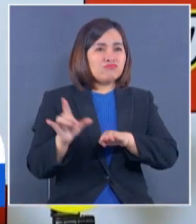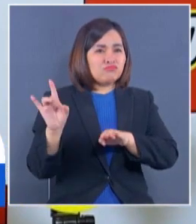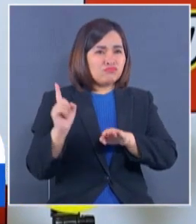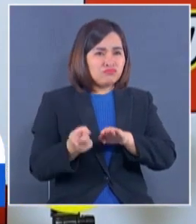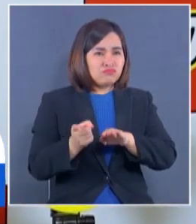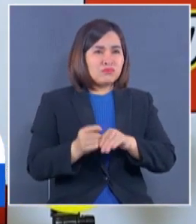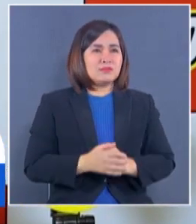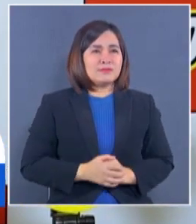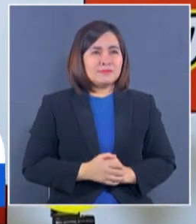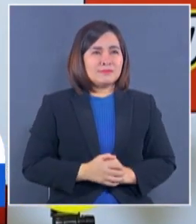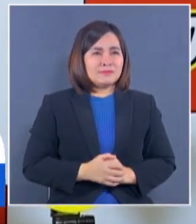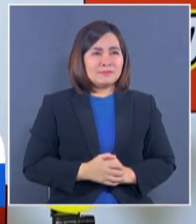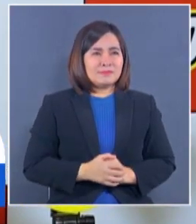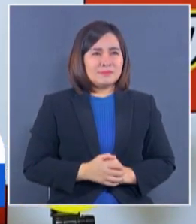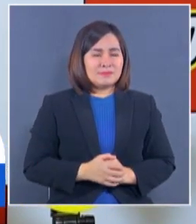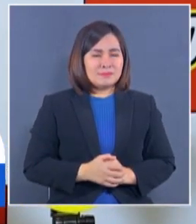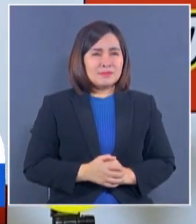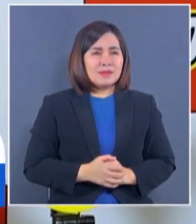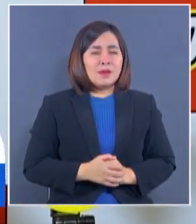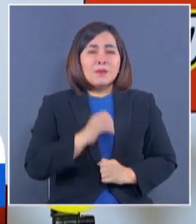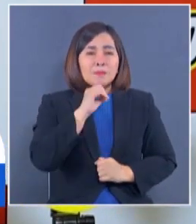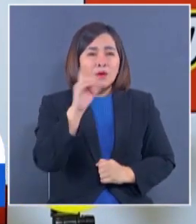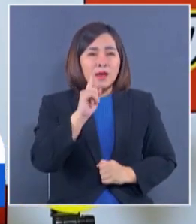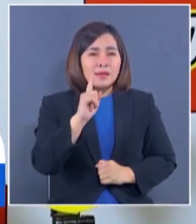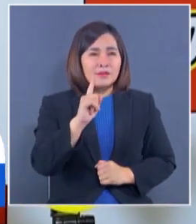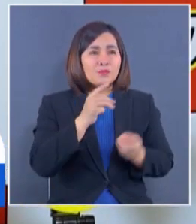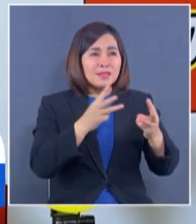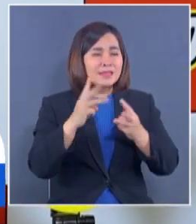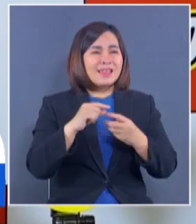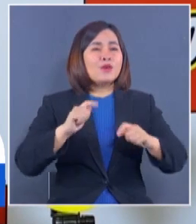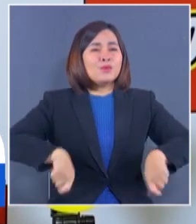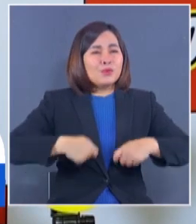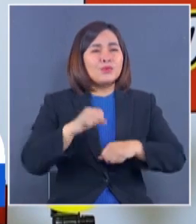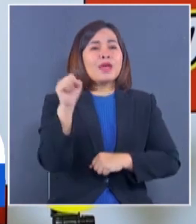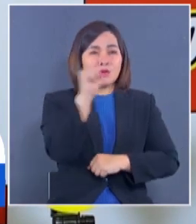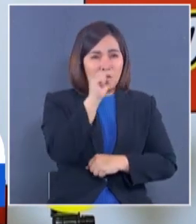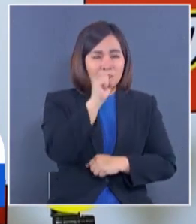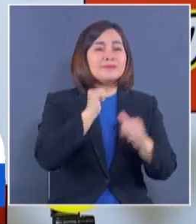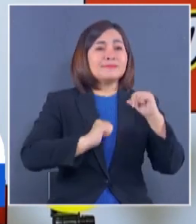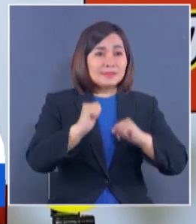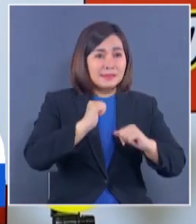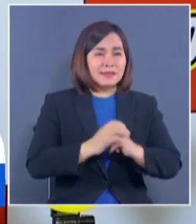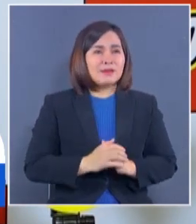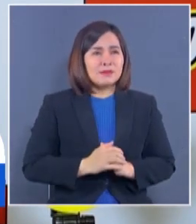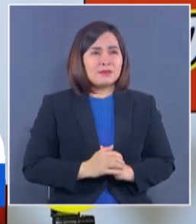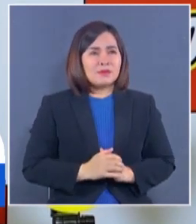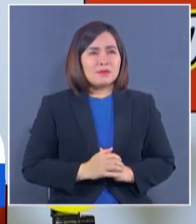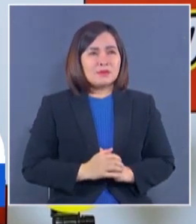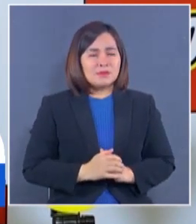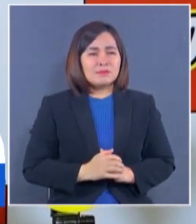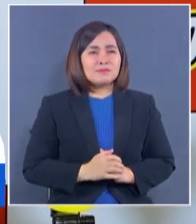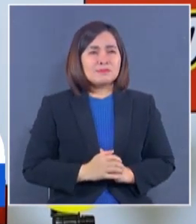ไม่รู้ว่าแฟนจะอยากดูหรือเปล่าเขาบอกเขาอยากจะไปเล่นแบบยังไงนะลูกเดี๋ยวดิจะนั่งวีลแชร์ใช่เดี๋ยวดิจะนั่งวีลแชร์จะกระโดดน้อย